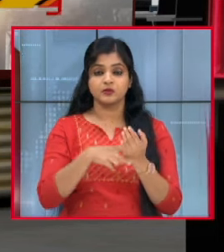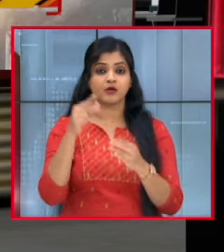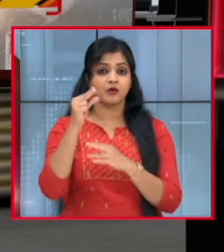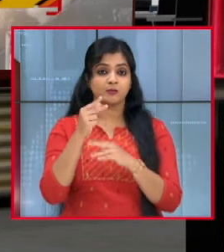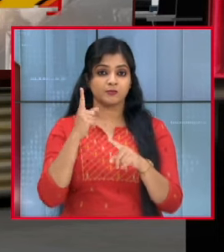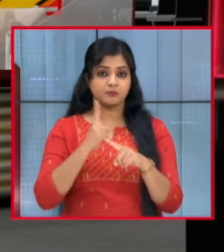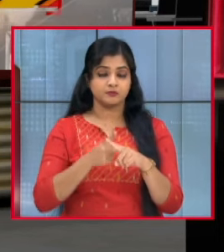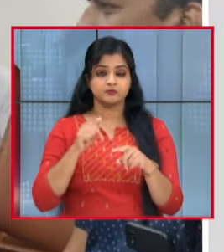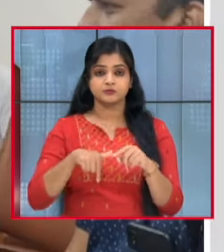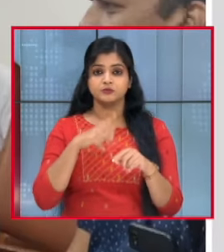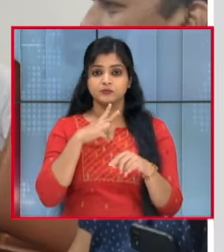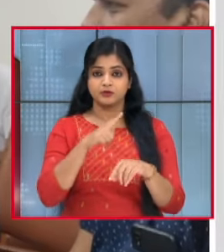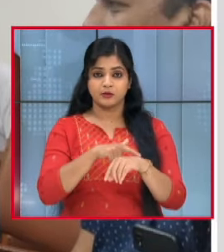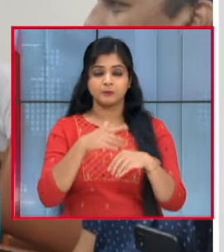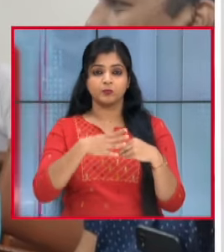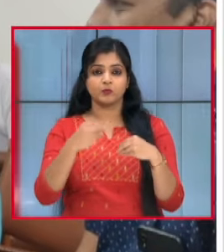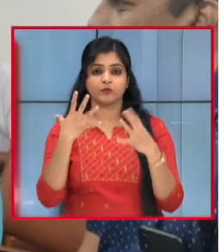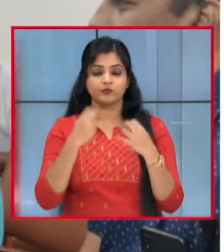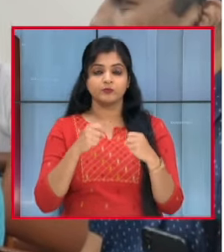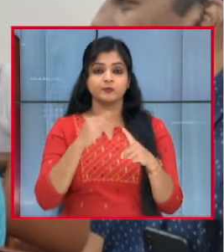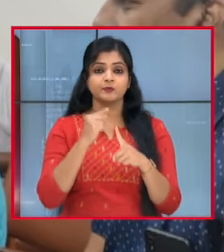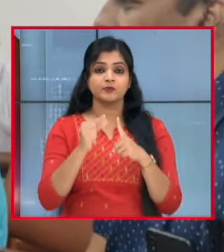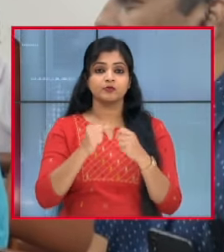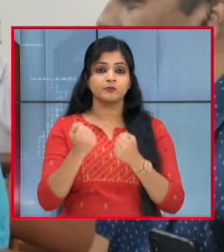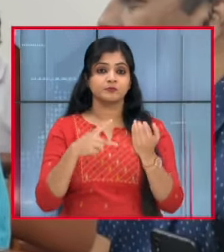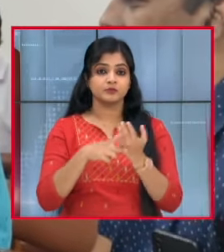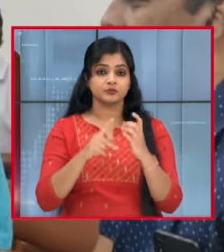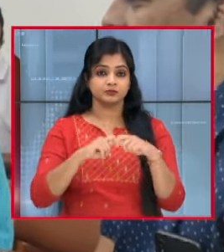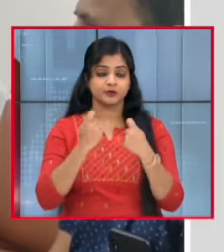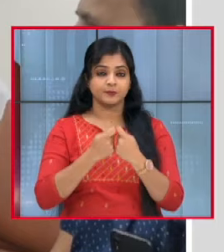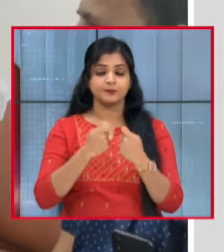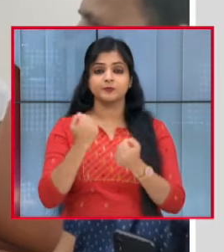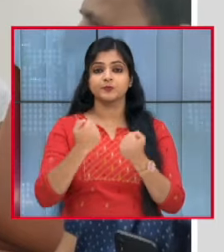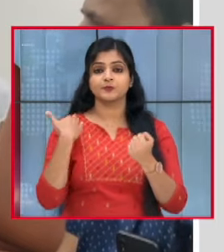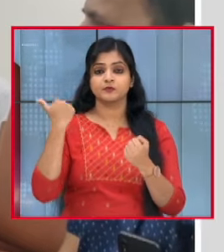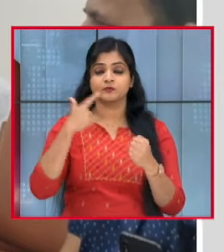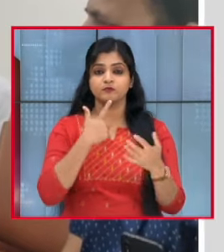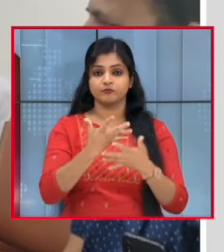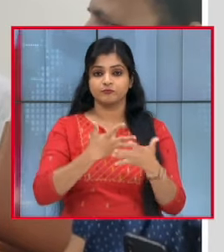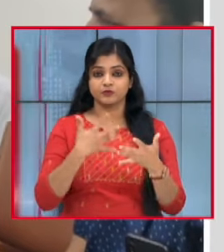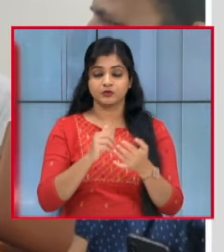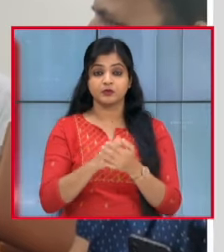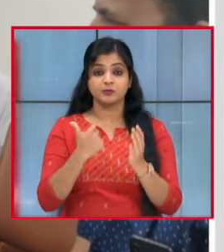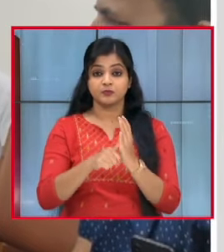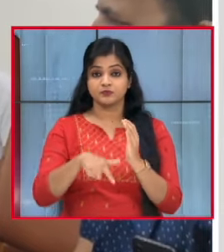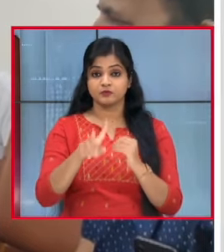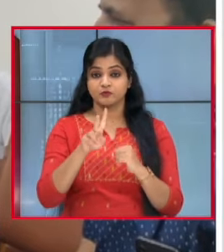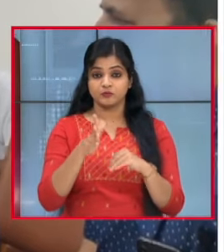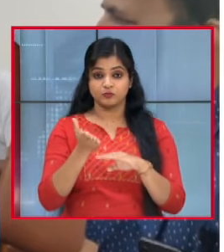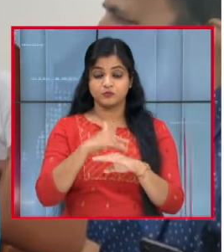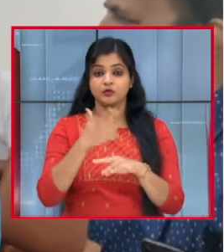സ്ഥാപിക്കണമെന്ന നിർദ്ദേശത്തിൽ സമയം നീട്ടി നൽകണമെന്നാവശ്യപ്പെട്ട് സ്വകാര്യ ബസ് ഉടമകളുടെ സംഘടനകൾ ഗതാഗത മന്ത്രിയുമായി ചർച്ച നടത്തി. ഈ മാസം 28-ന് മുൻപ്